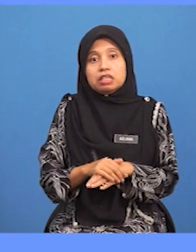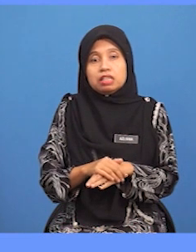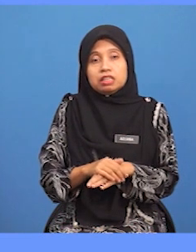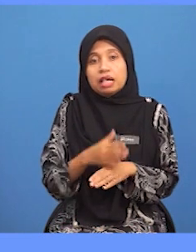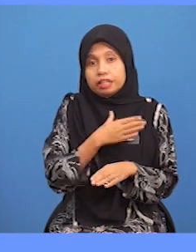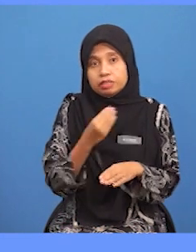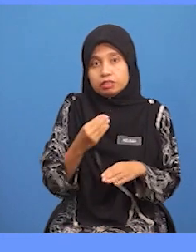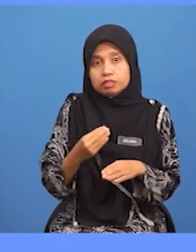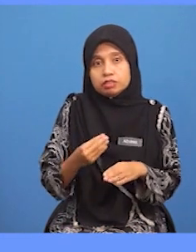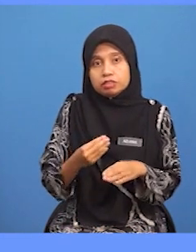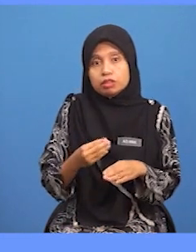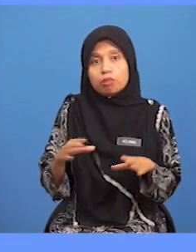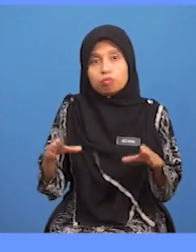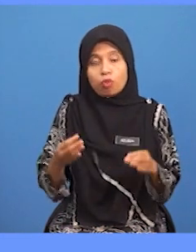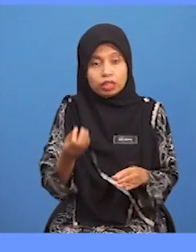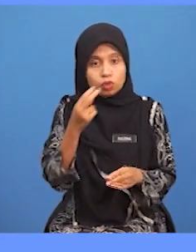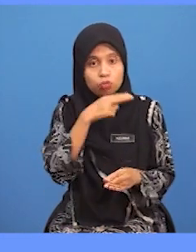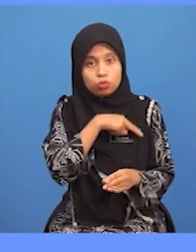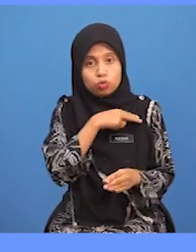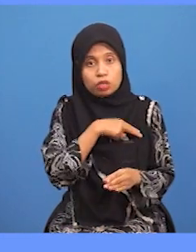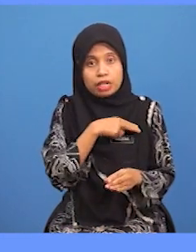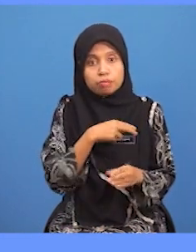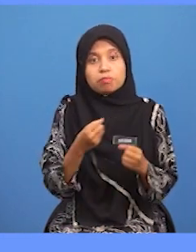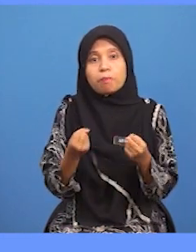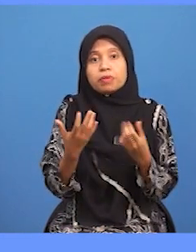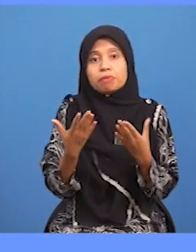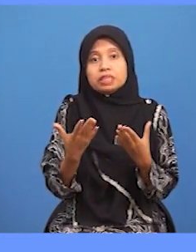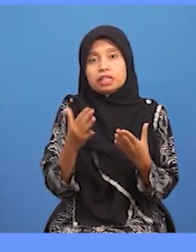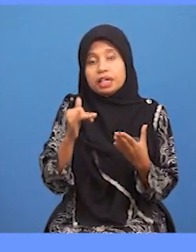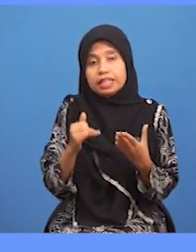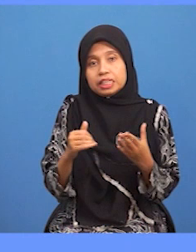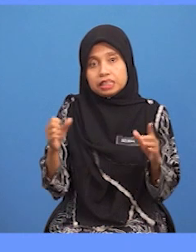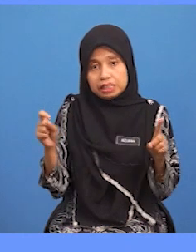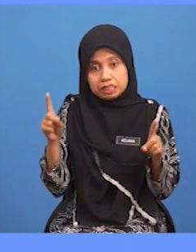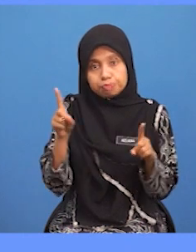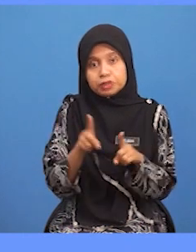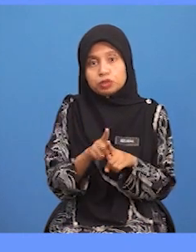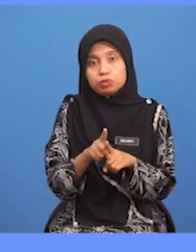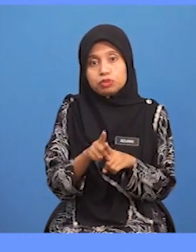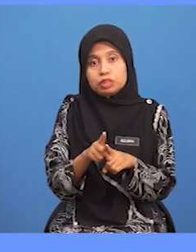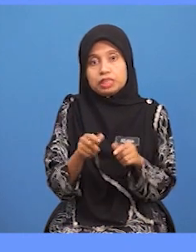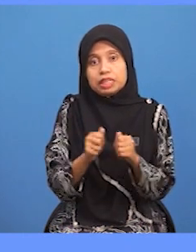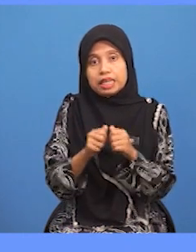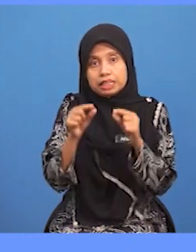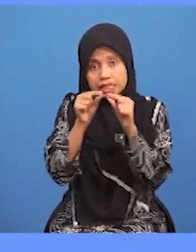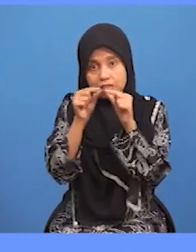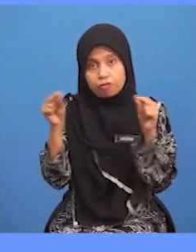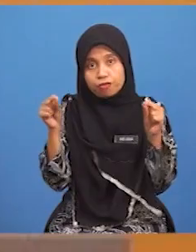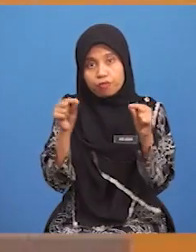kaedah graf dan menjana keuntungan berdasarkan kuantiti yang disasarkan dengan menggunakan kaedah